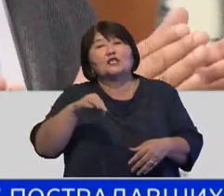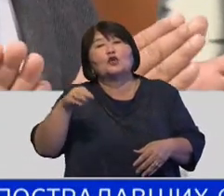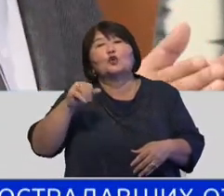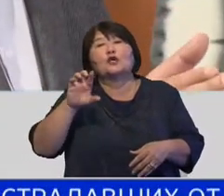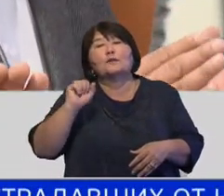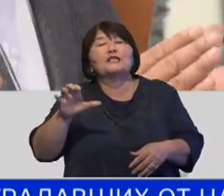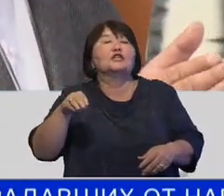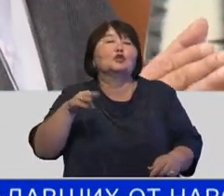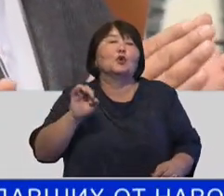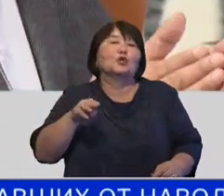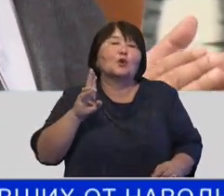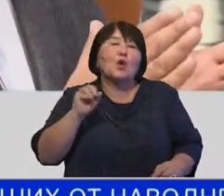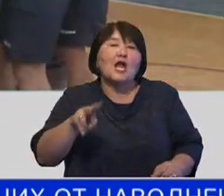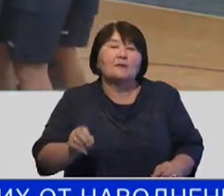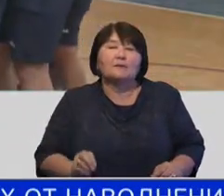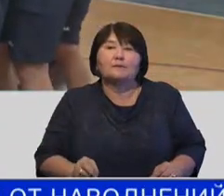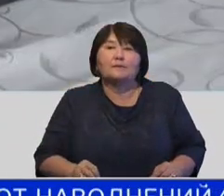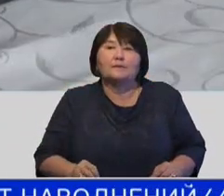и Торткула.